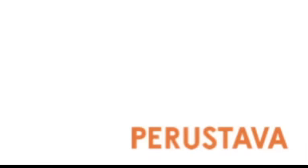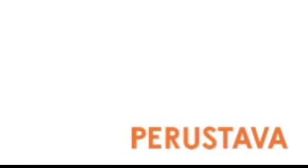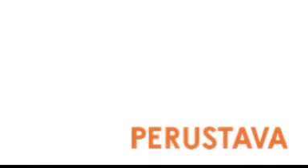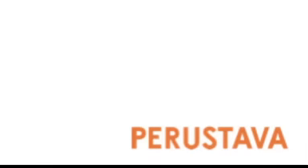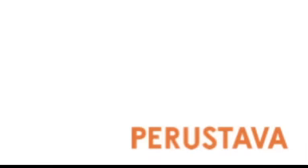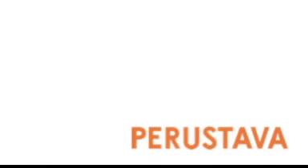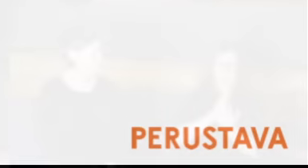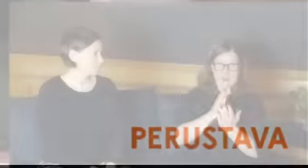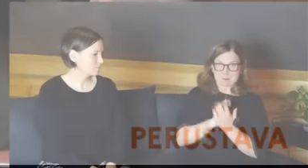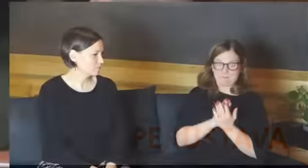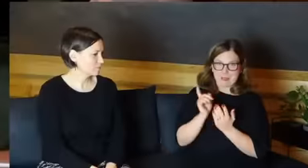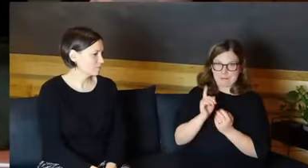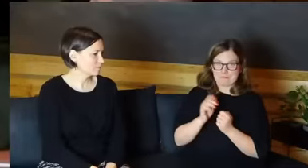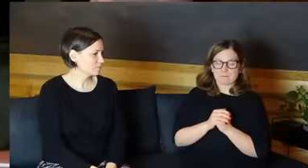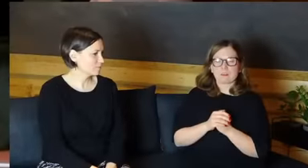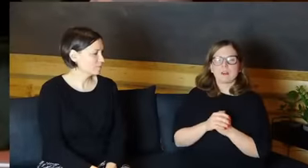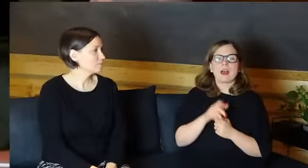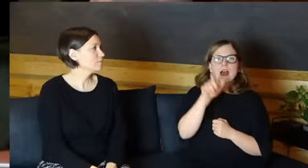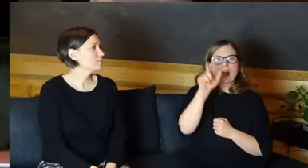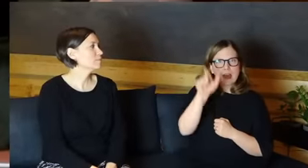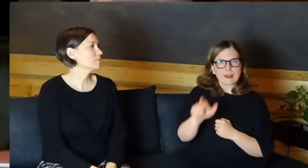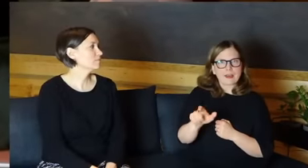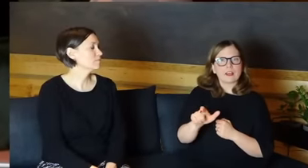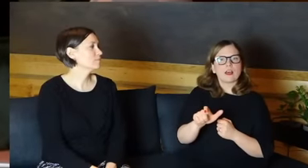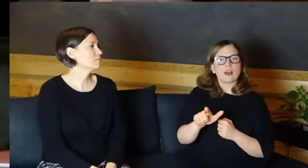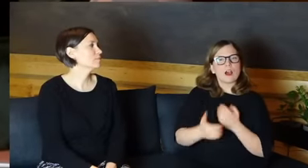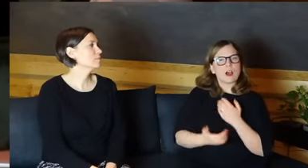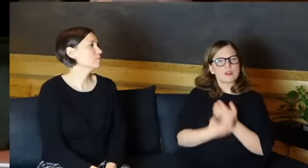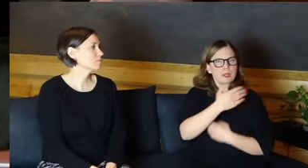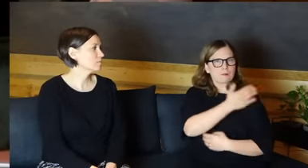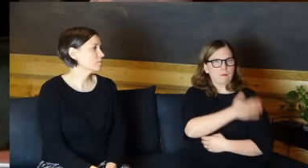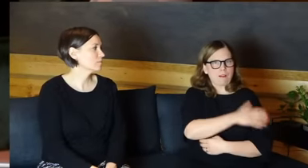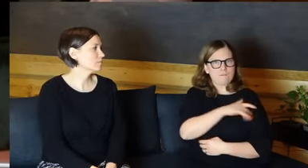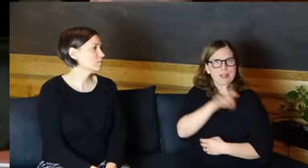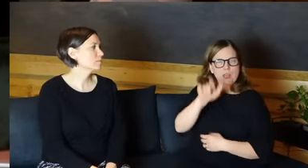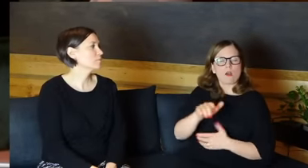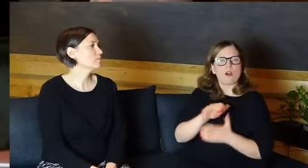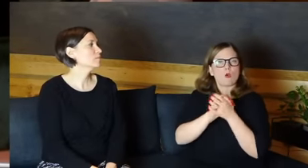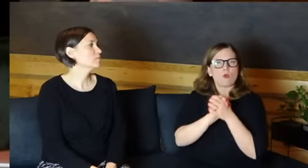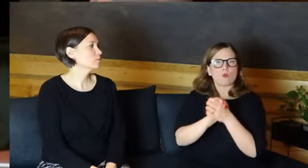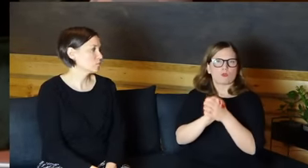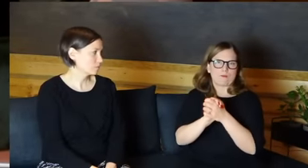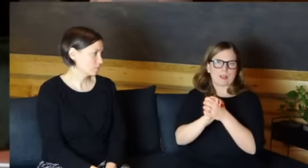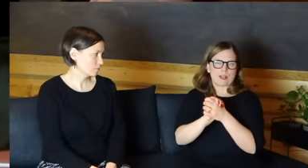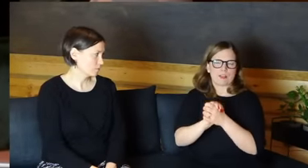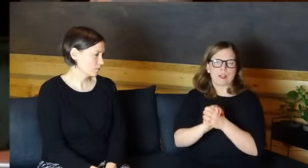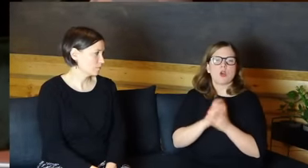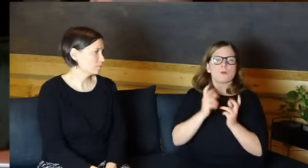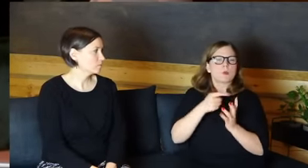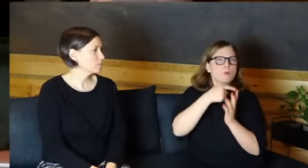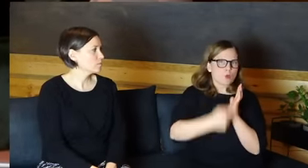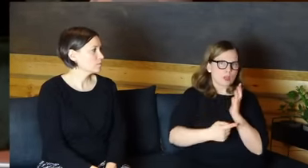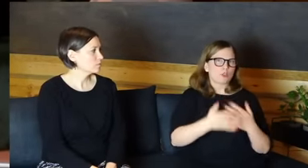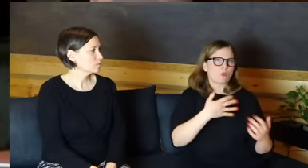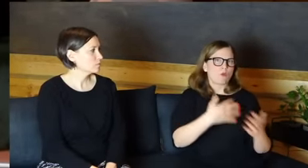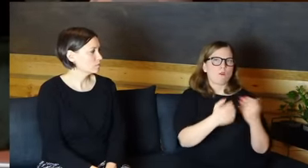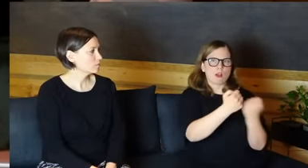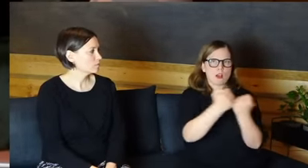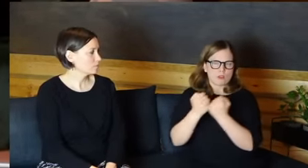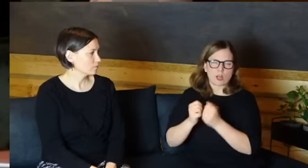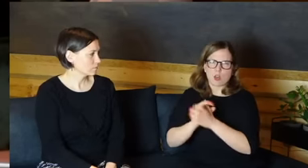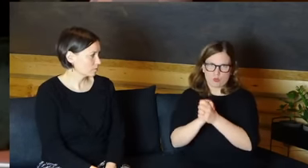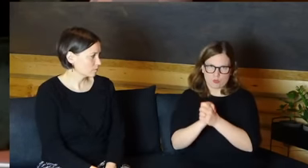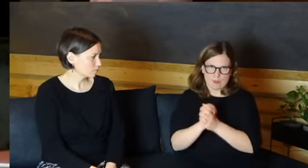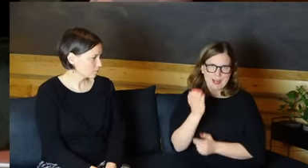asiaan, niin tämmöinen ystävällinen asiakaspalvelija ja ennen kaikkea ystävällinen toisille työkaverille ja